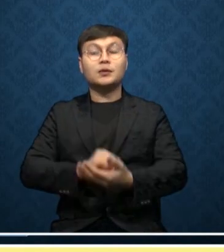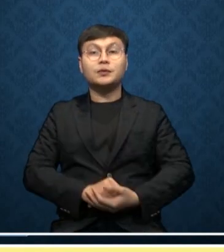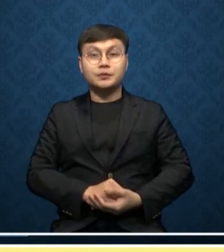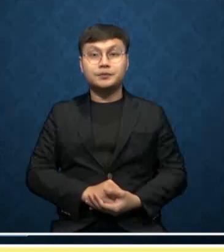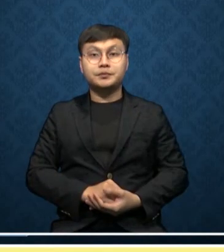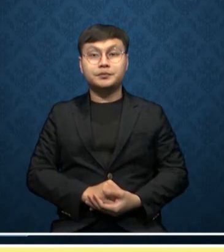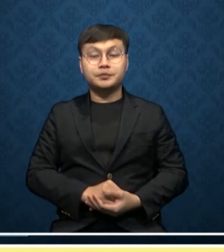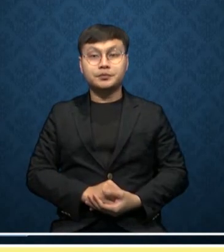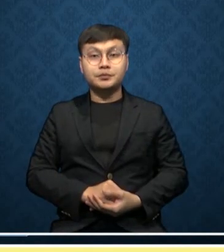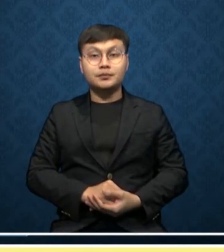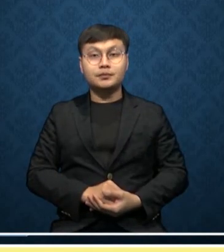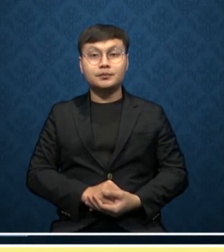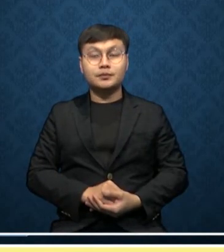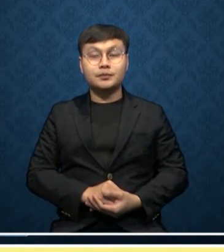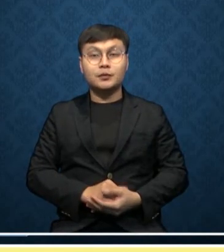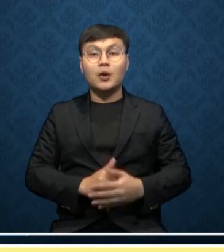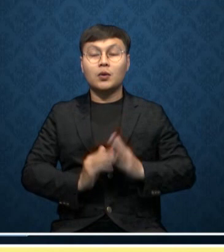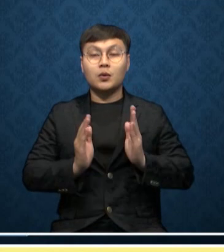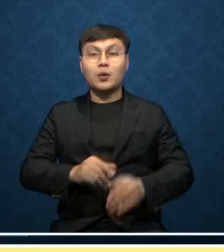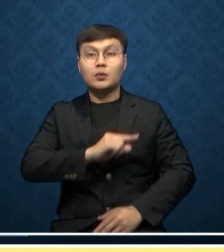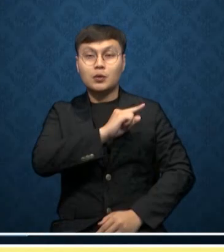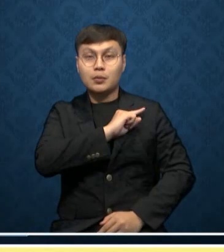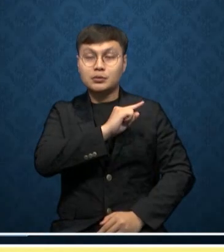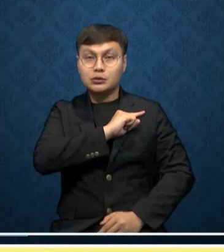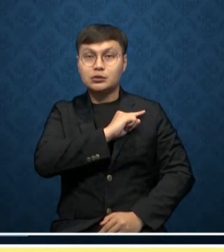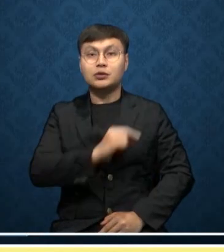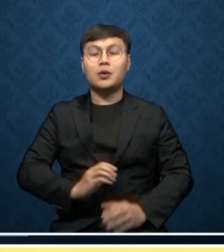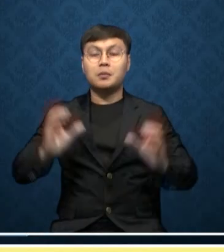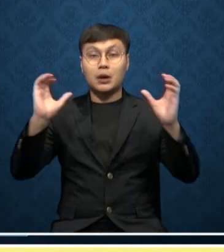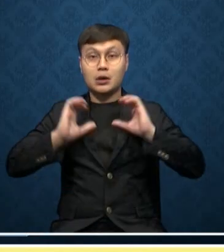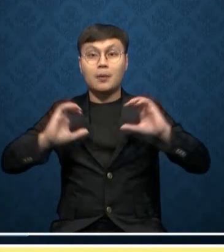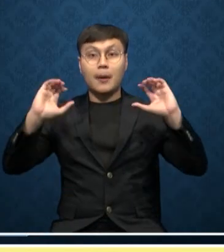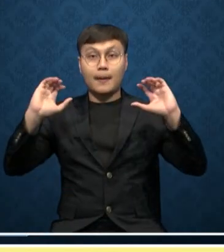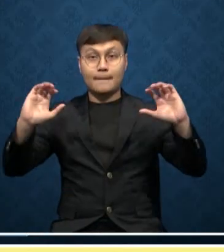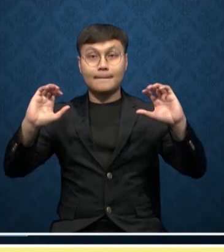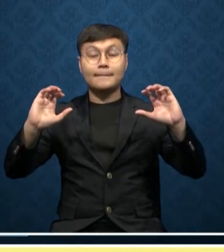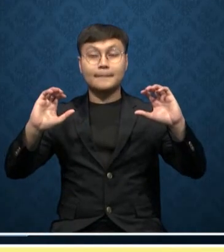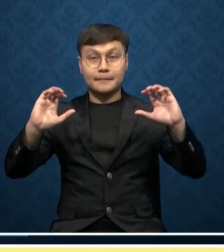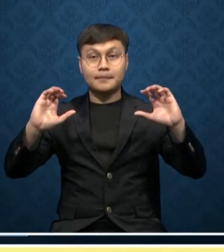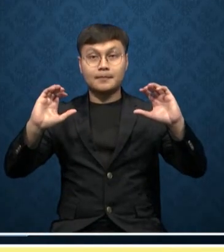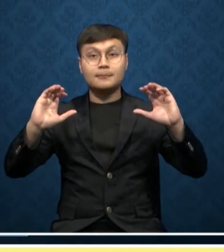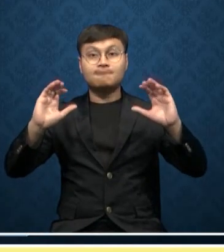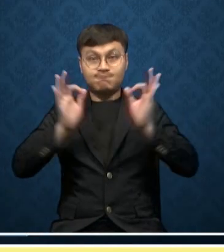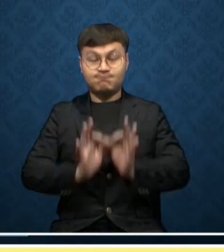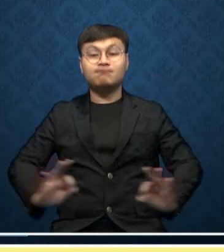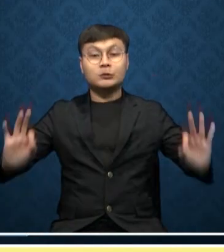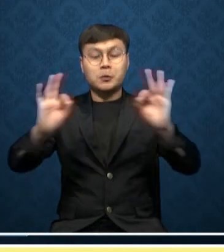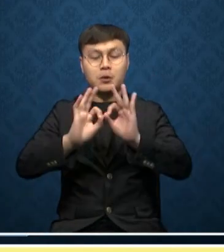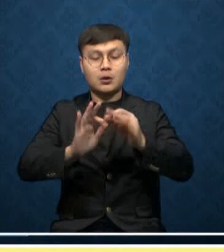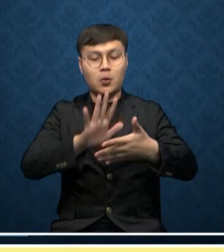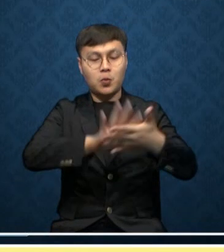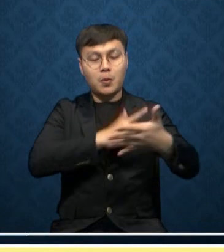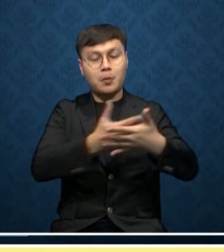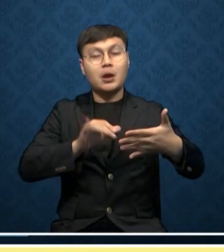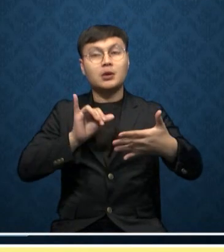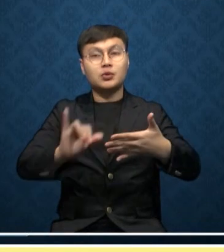เร่งรัดนะฮะผู้ที่รับผิดชอบเฉพาะอย่างยิ่งเป็นรัฐบาลที่เอ่อเห็นความสำคัญของยุทธศาสตร์ชาติและการ